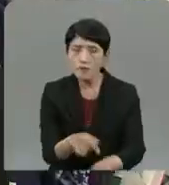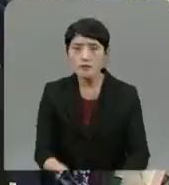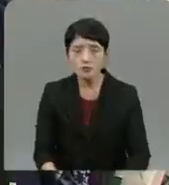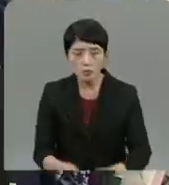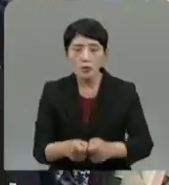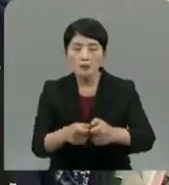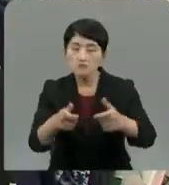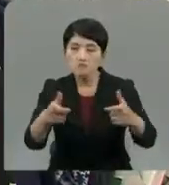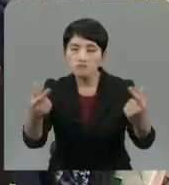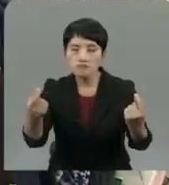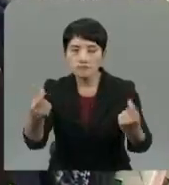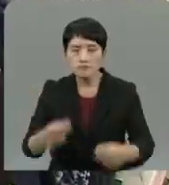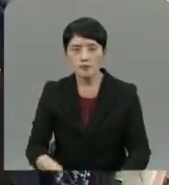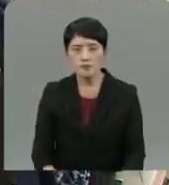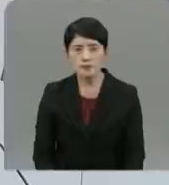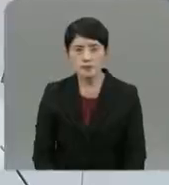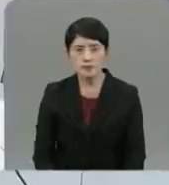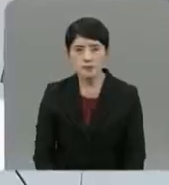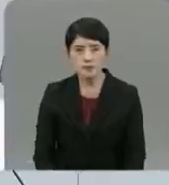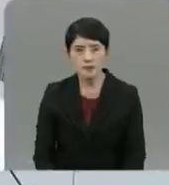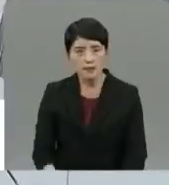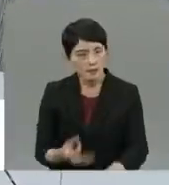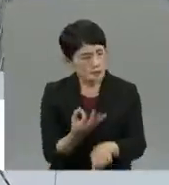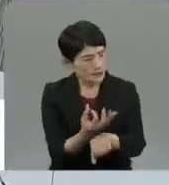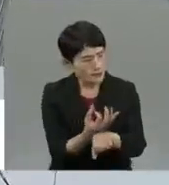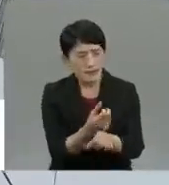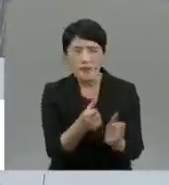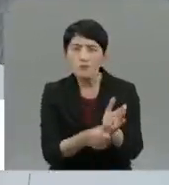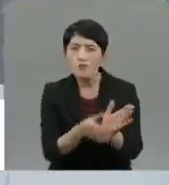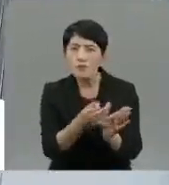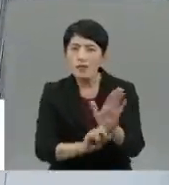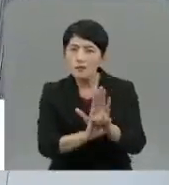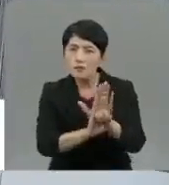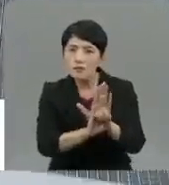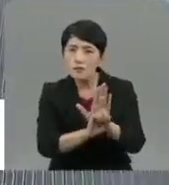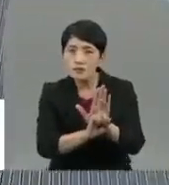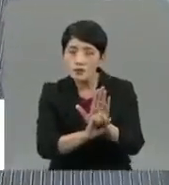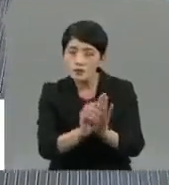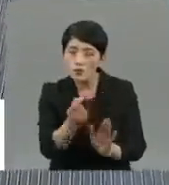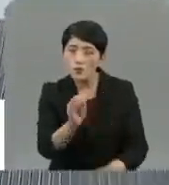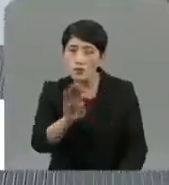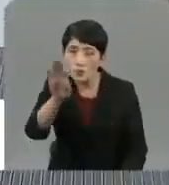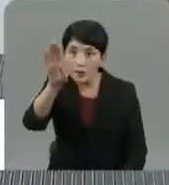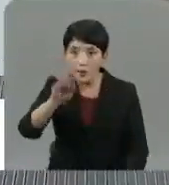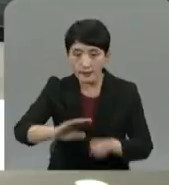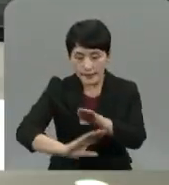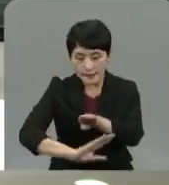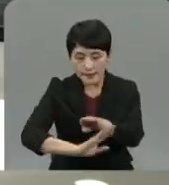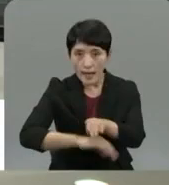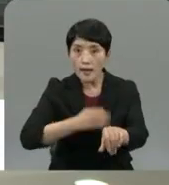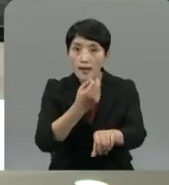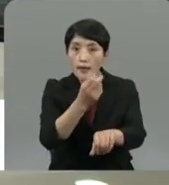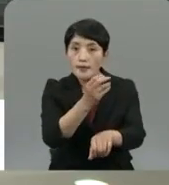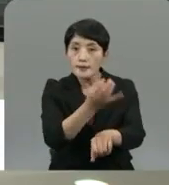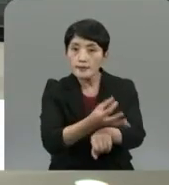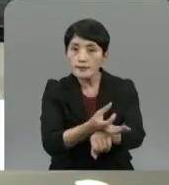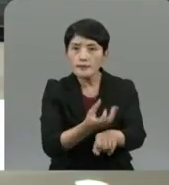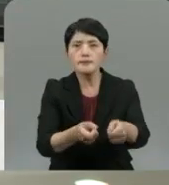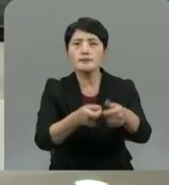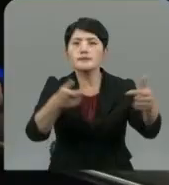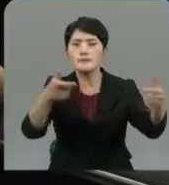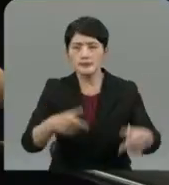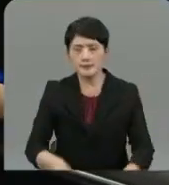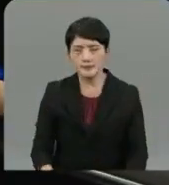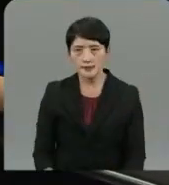замедляется 3 месяца подряд количество имеющихся рабочих мест превышает прогнозы экспертов говорится